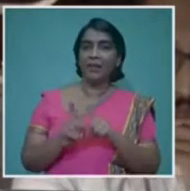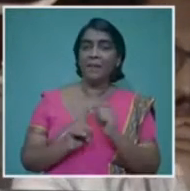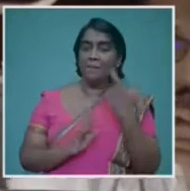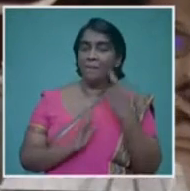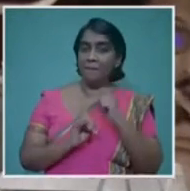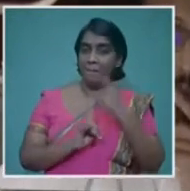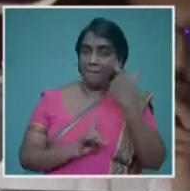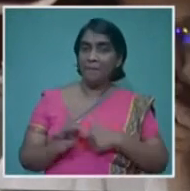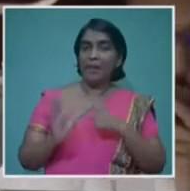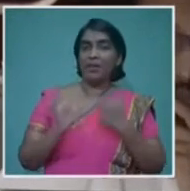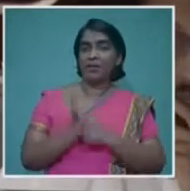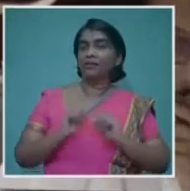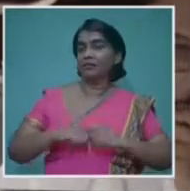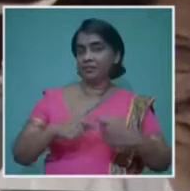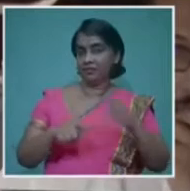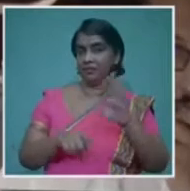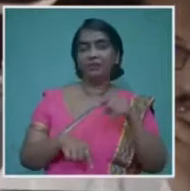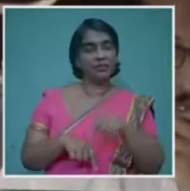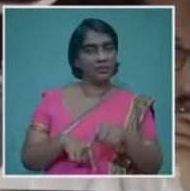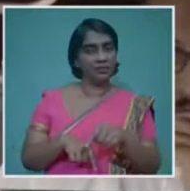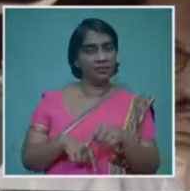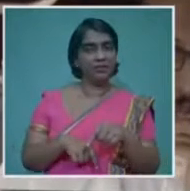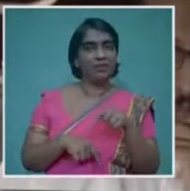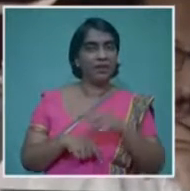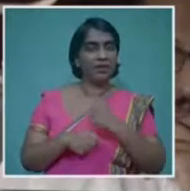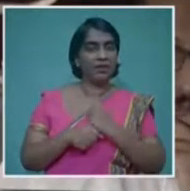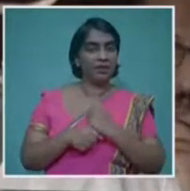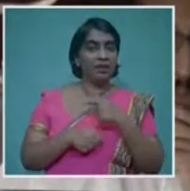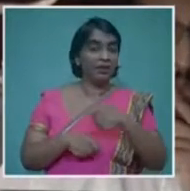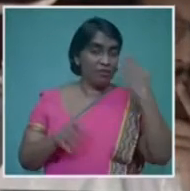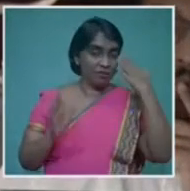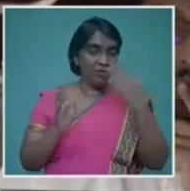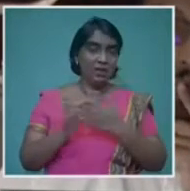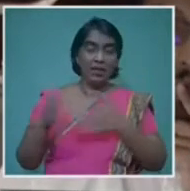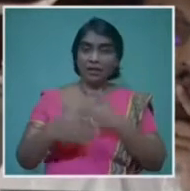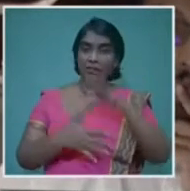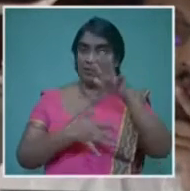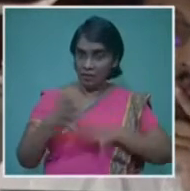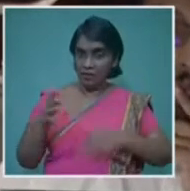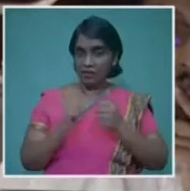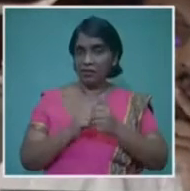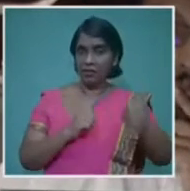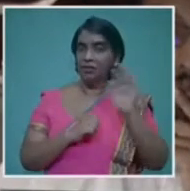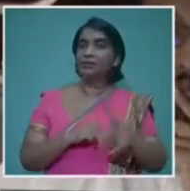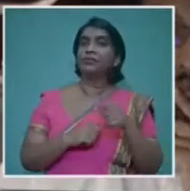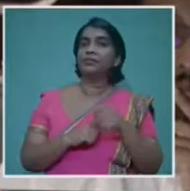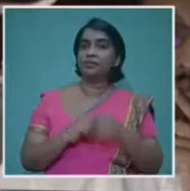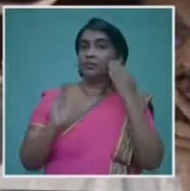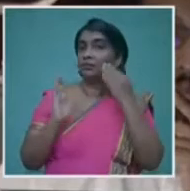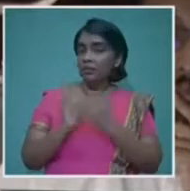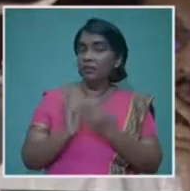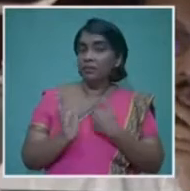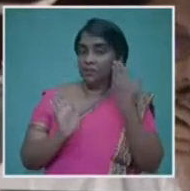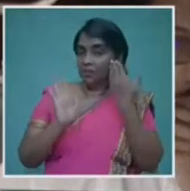50 කටුම්පතේ ඉතිරි කාර්යයන් සිද්ධ වෙනවා. ඒ නිසා මේ අදාළ මේ ගැසට් මේ අදාළ කැබිනට් පත්‍රිකාවෙන් කරලා තියෙන්නේ මේ අදාළ